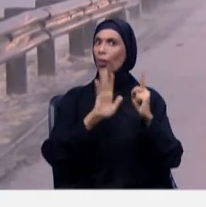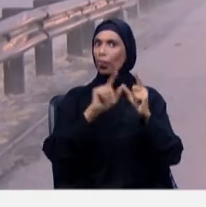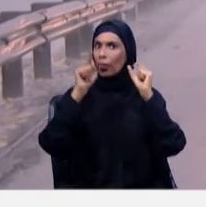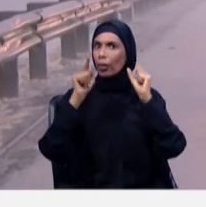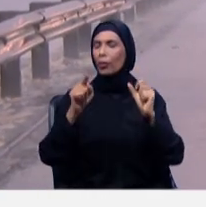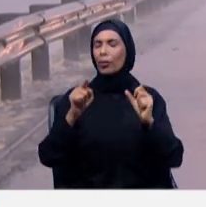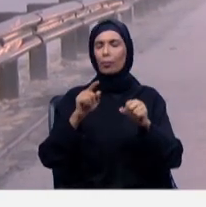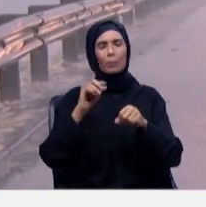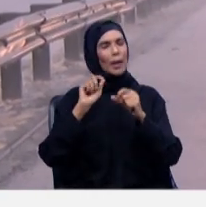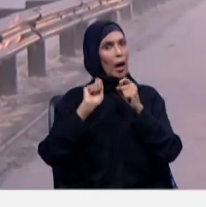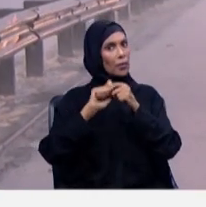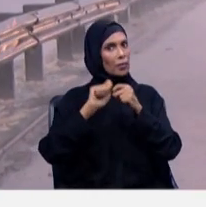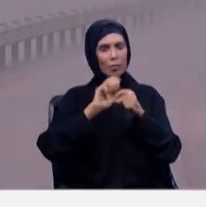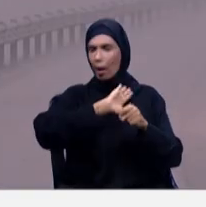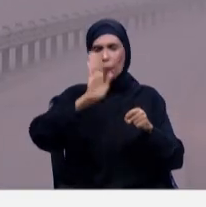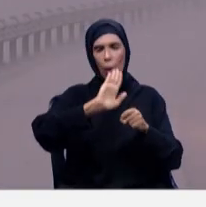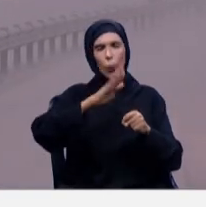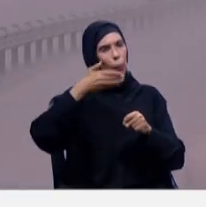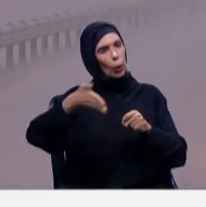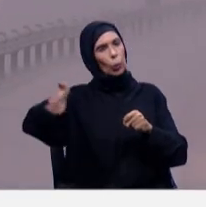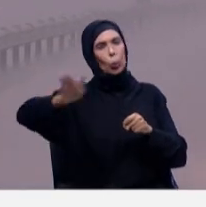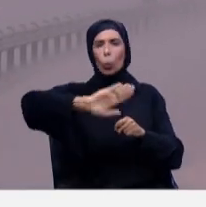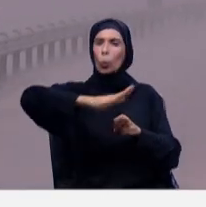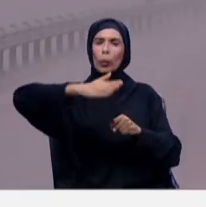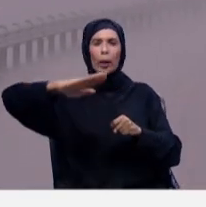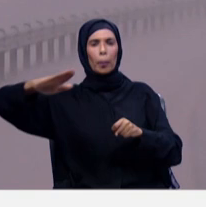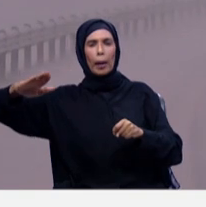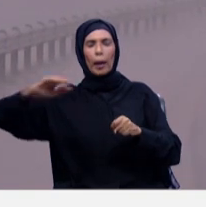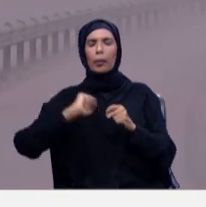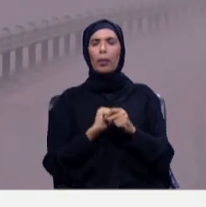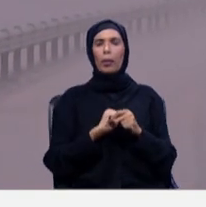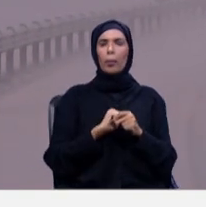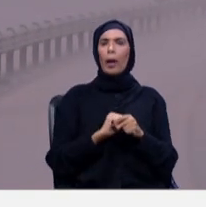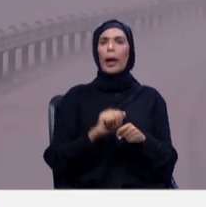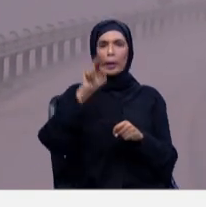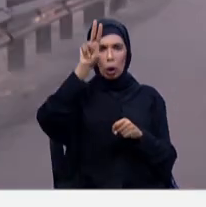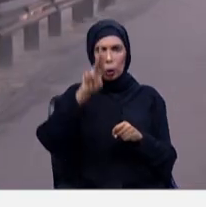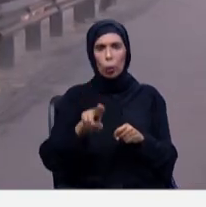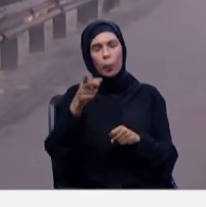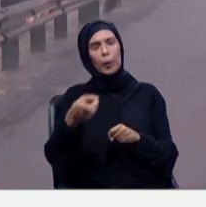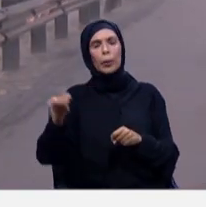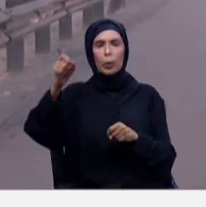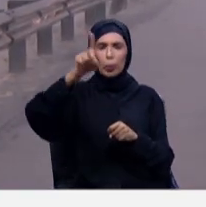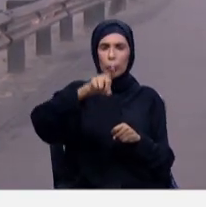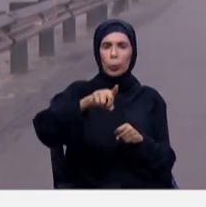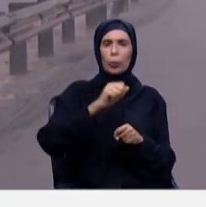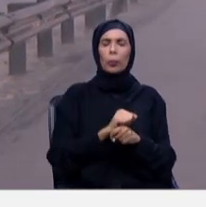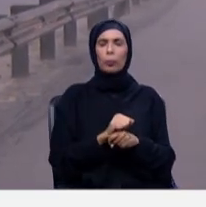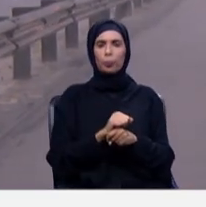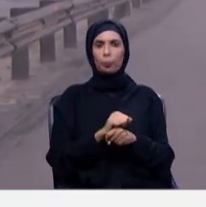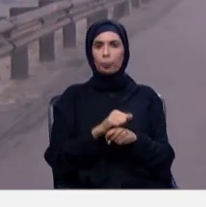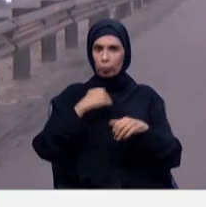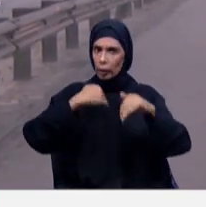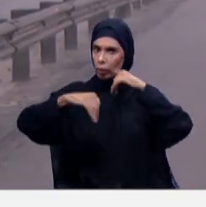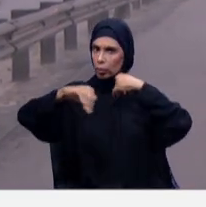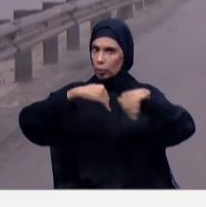فننصحهم بعدم ارتياد البحر خلال فتره التقلبات او خلال 48 ساعه القادمه. وأيضا الأخوة مرتادي الطريق والأخوة